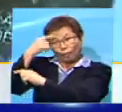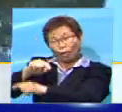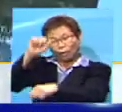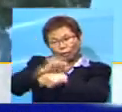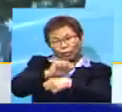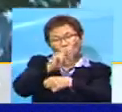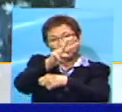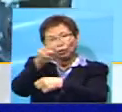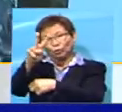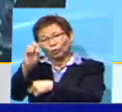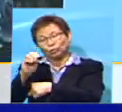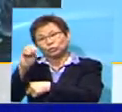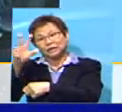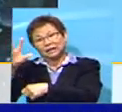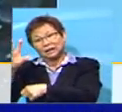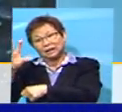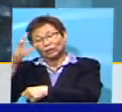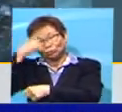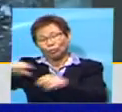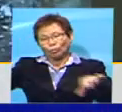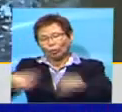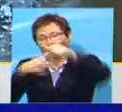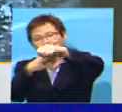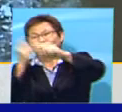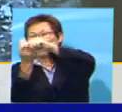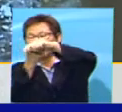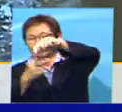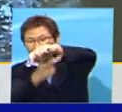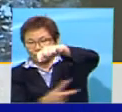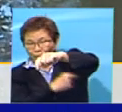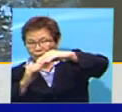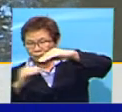kerja V-203 untuk pembinaan jejambat bertingkat dan